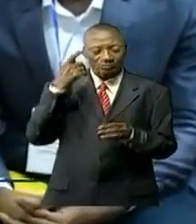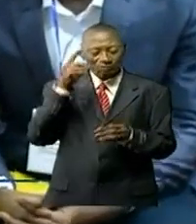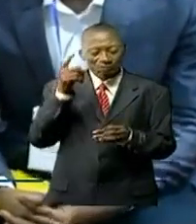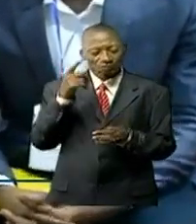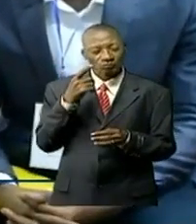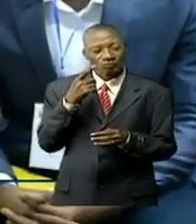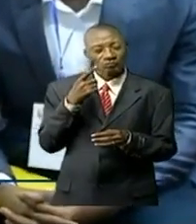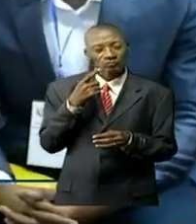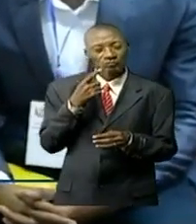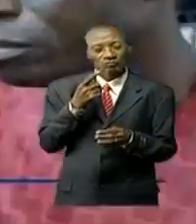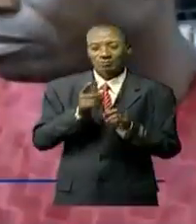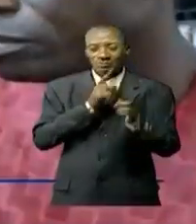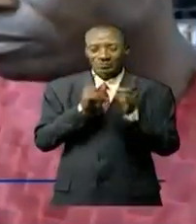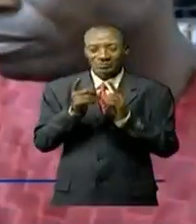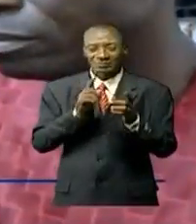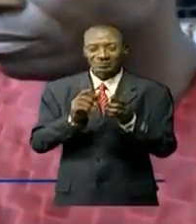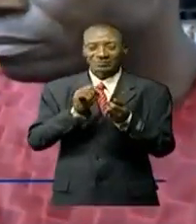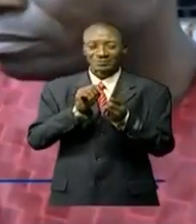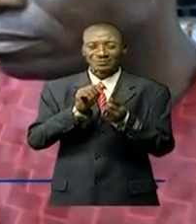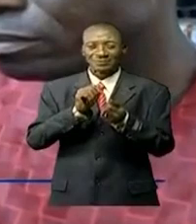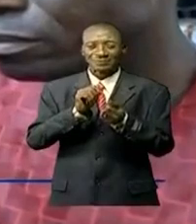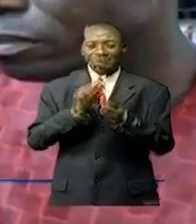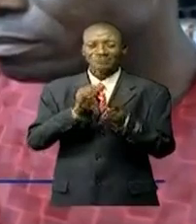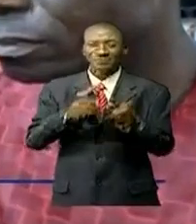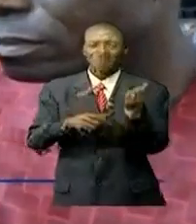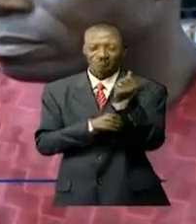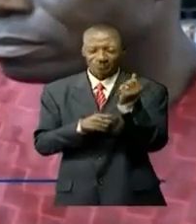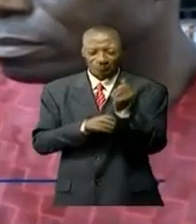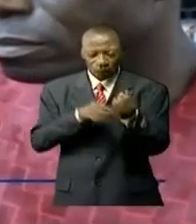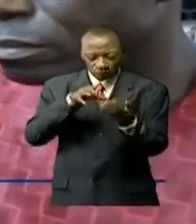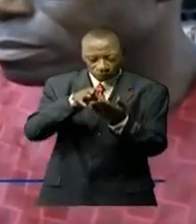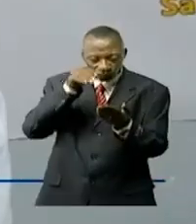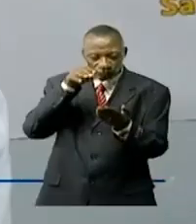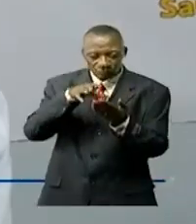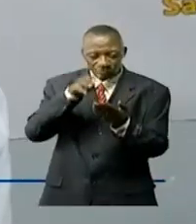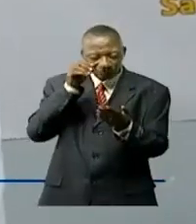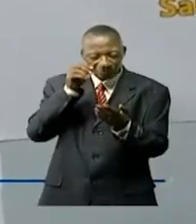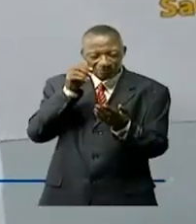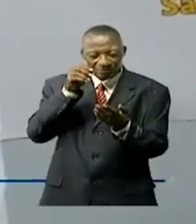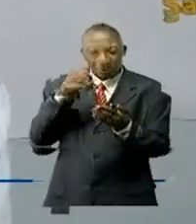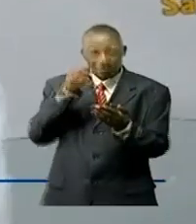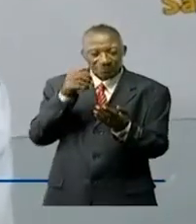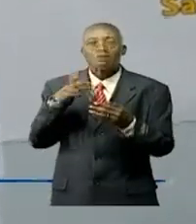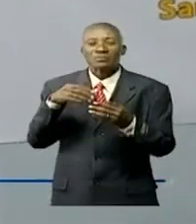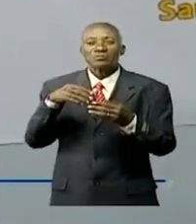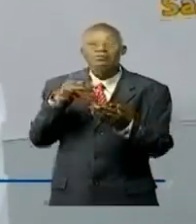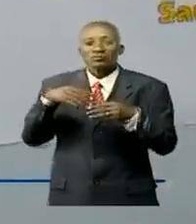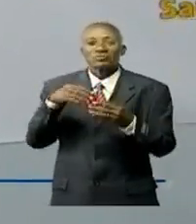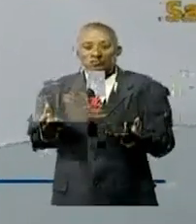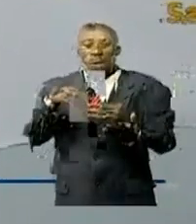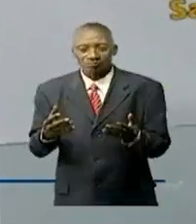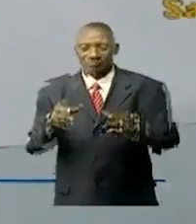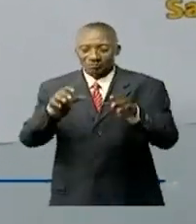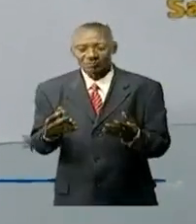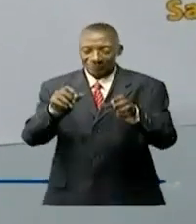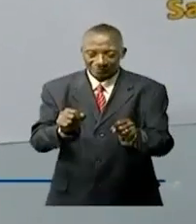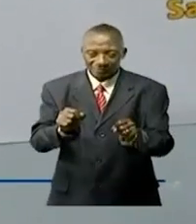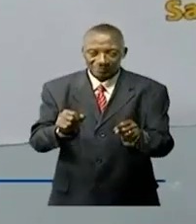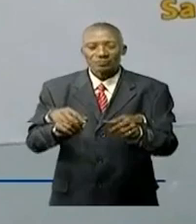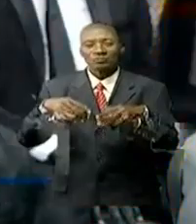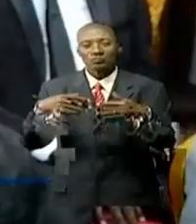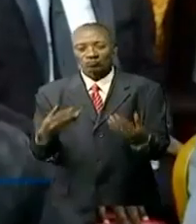l'intervention criminologique à l'intention des intervenants sociaux et judiciaires venus de 12 différentes structures sociales.